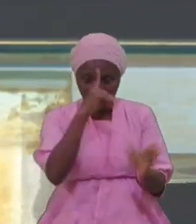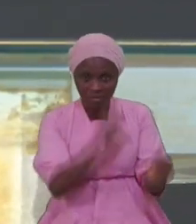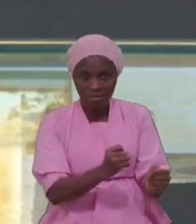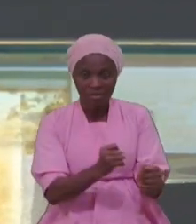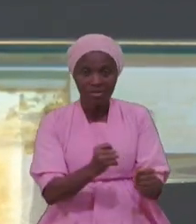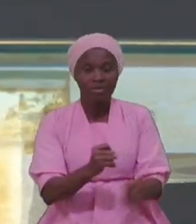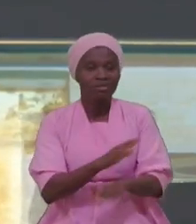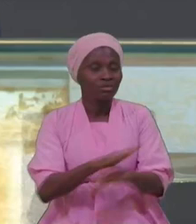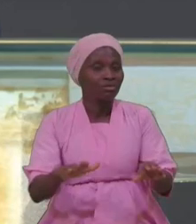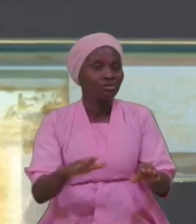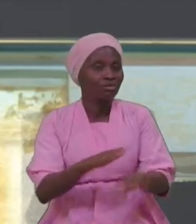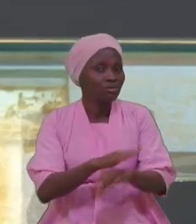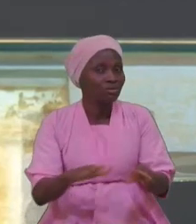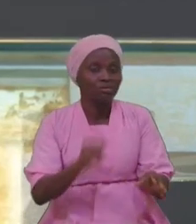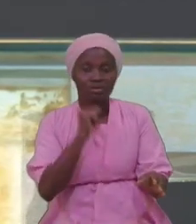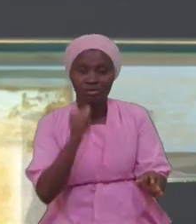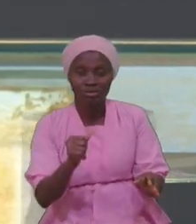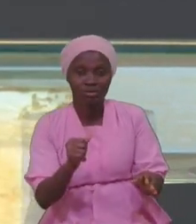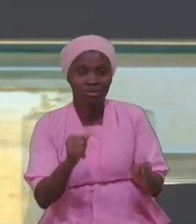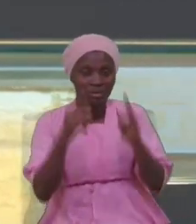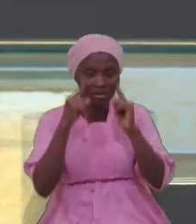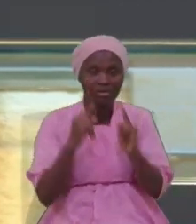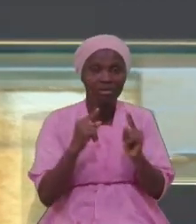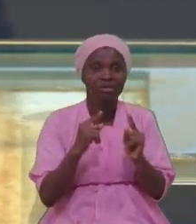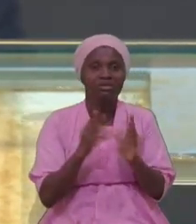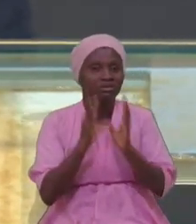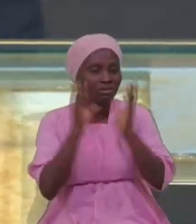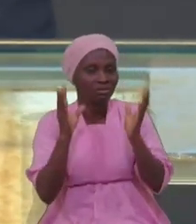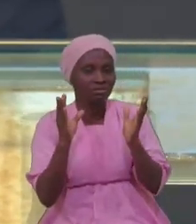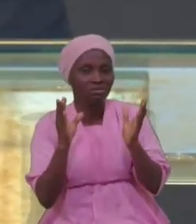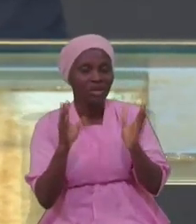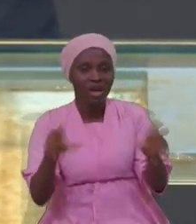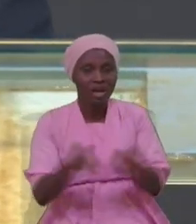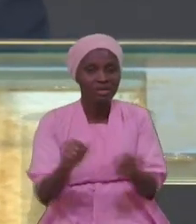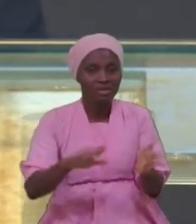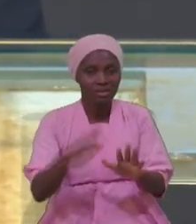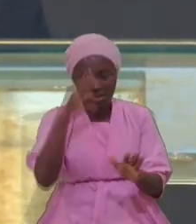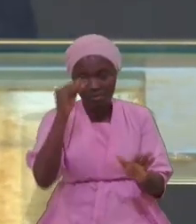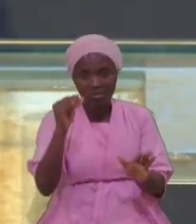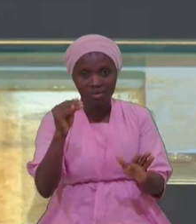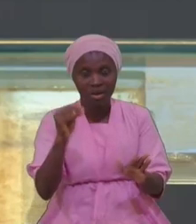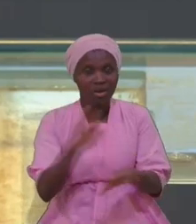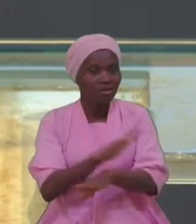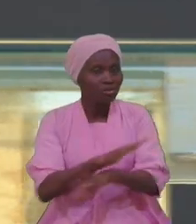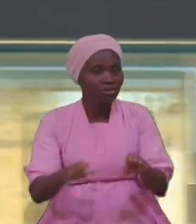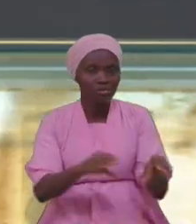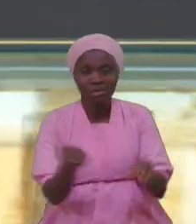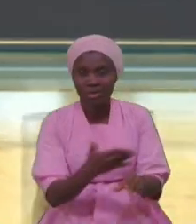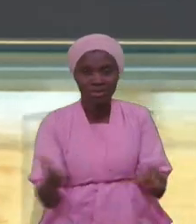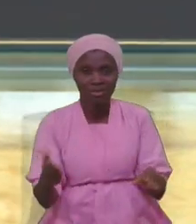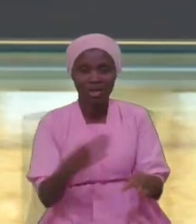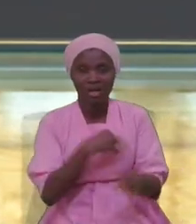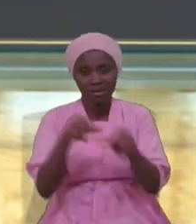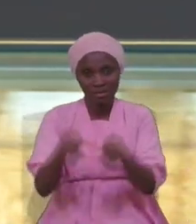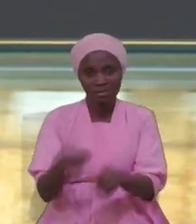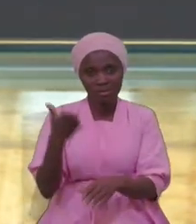l'homme mort, ne pleure pas, ne mange pas, ne fait rien. La foi, là, reste